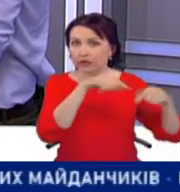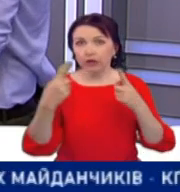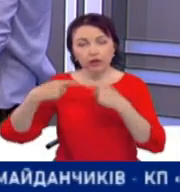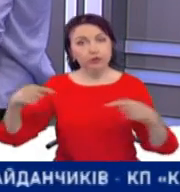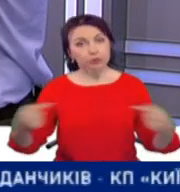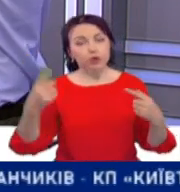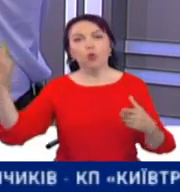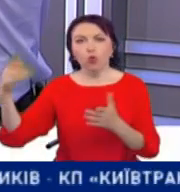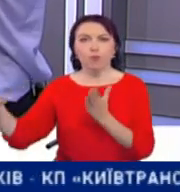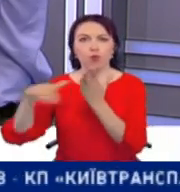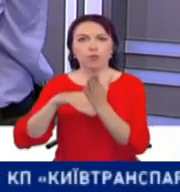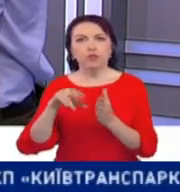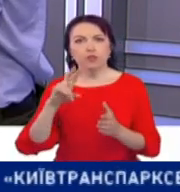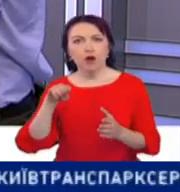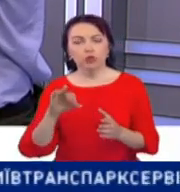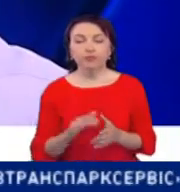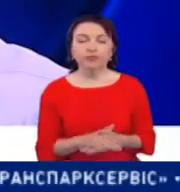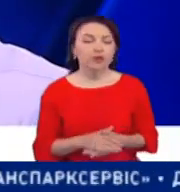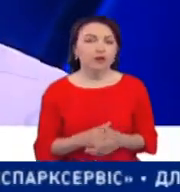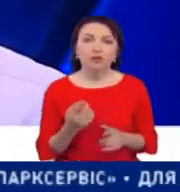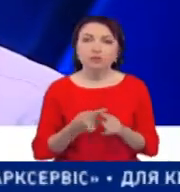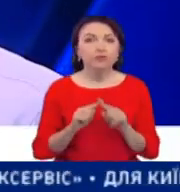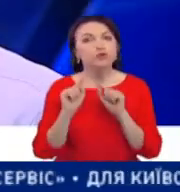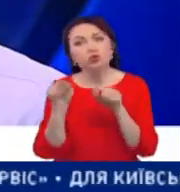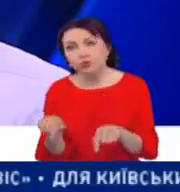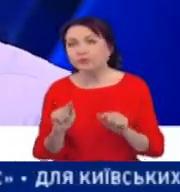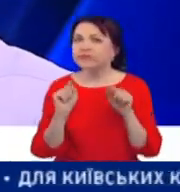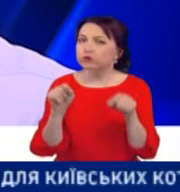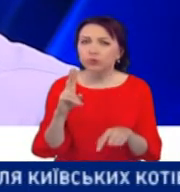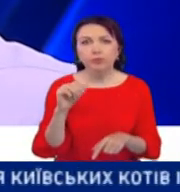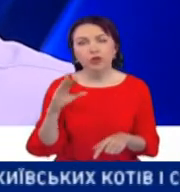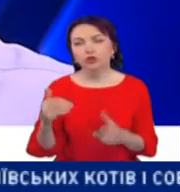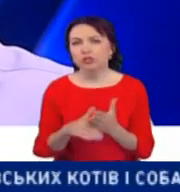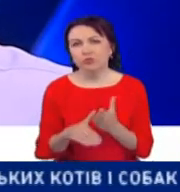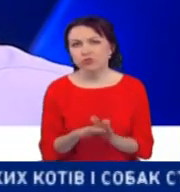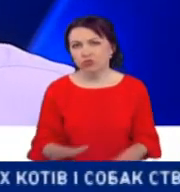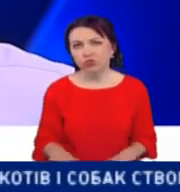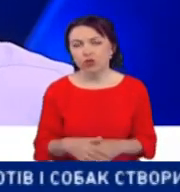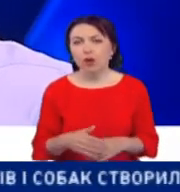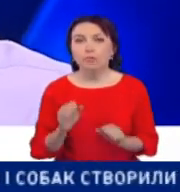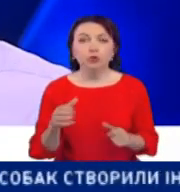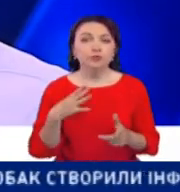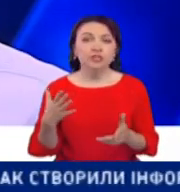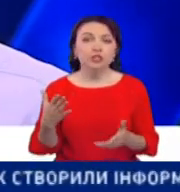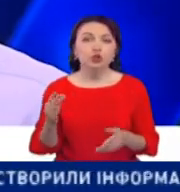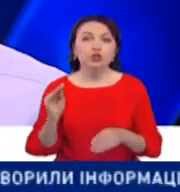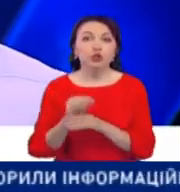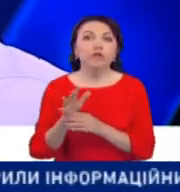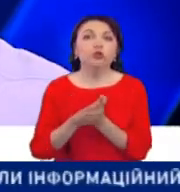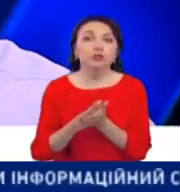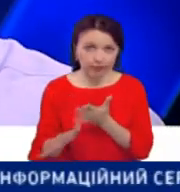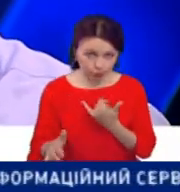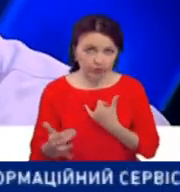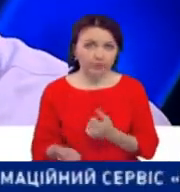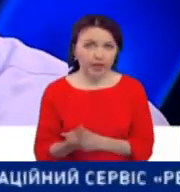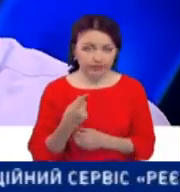вступимо до НАТО, не вступимо, на військову ситуацію нашу це ніяк не вплине. Може якісь додаткові розтрати появляться,